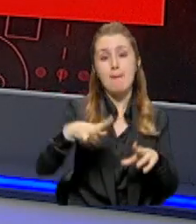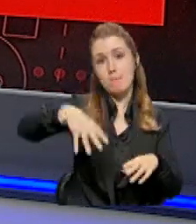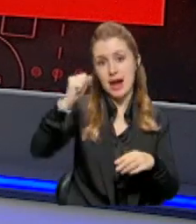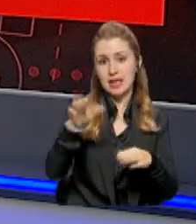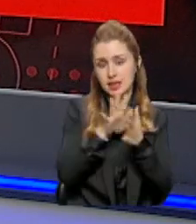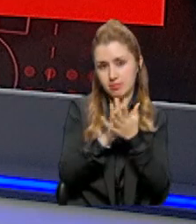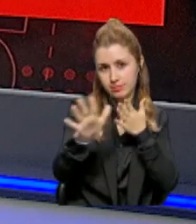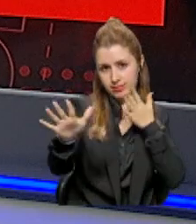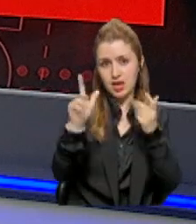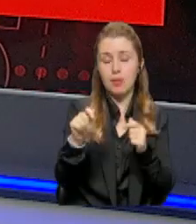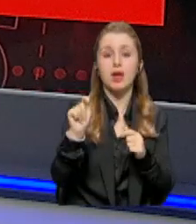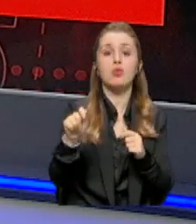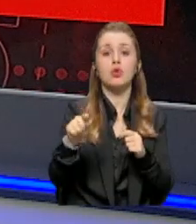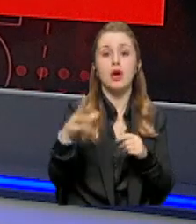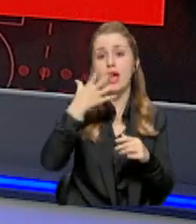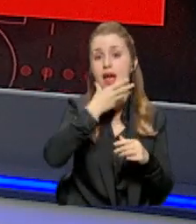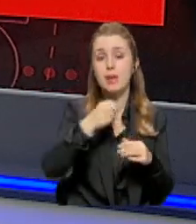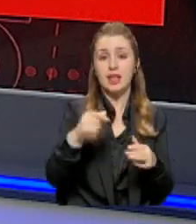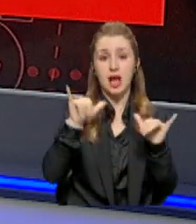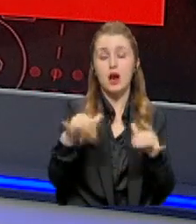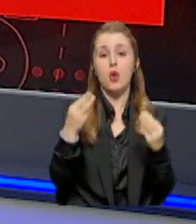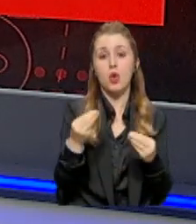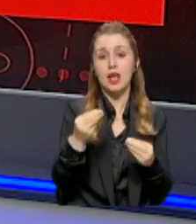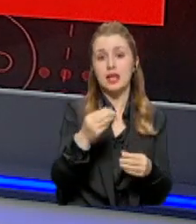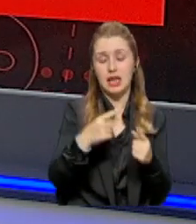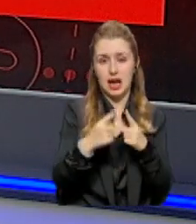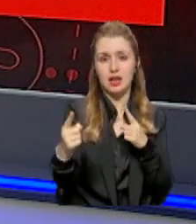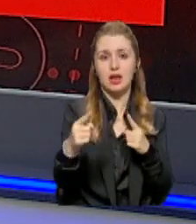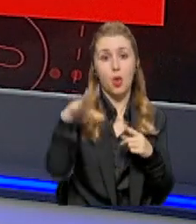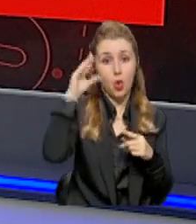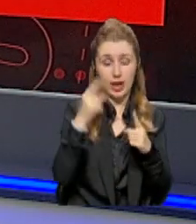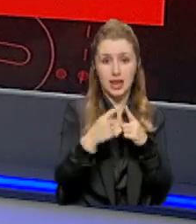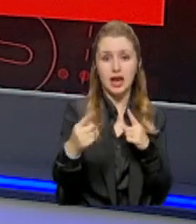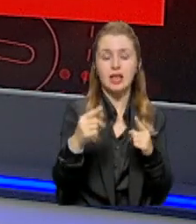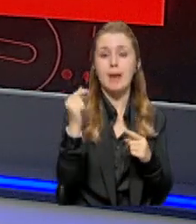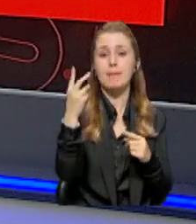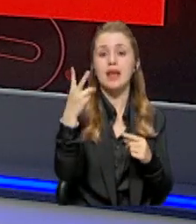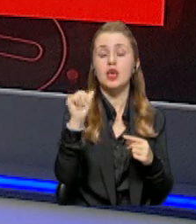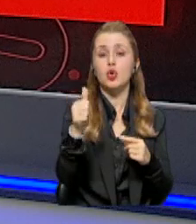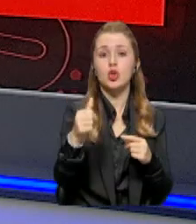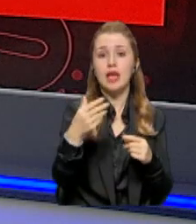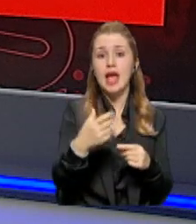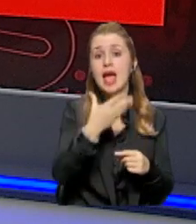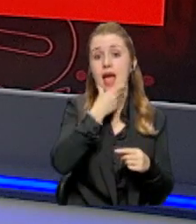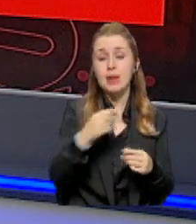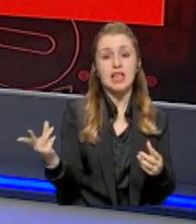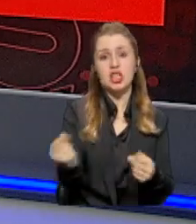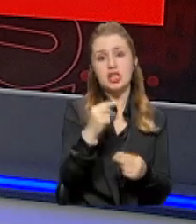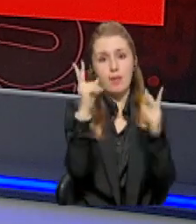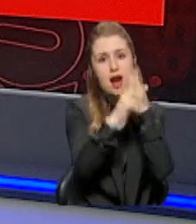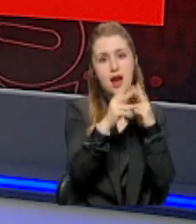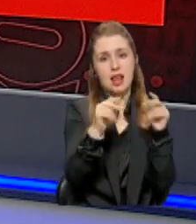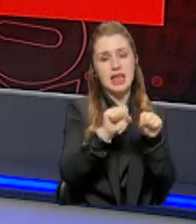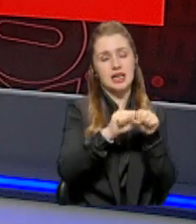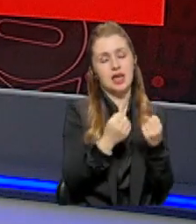merkezlerine akın ettiler. Emekliliğe hak kazandığını öğrenene kadar sadece birkaç günle emekliliği kaçırıp hayalleri yıkılanlar